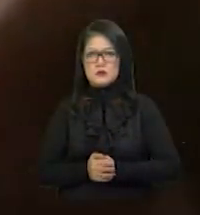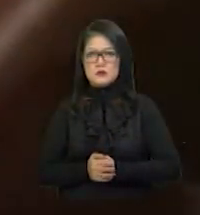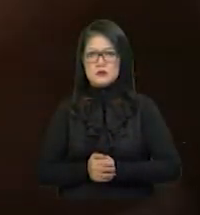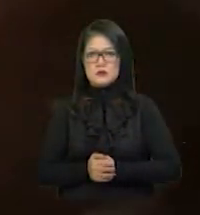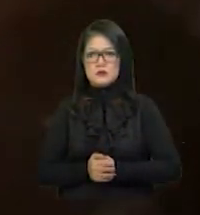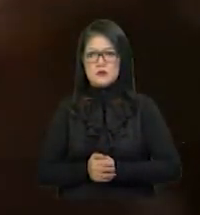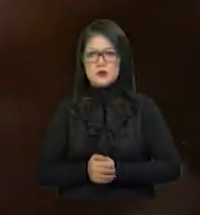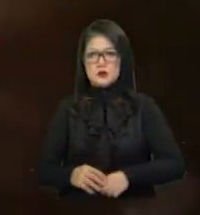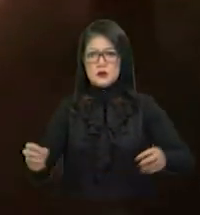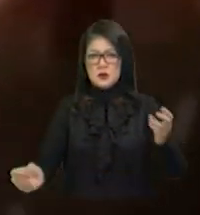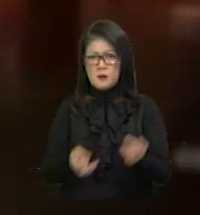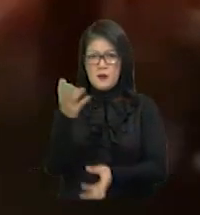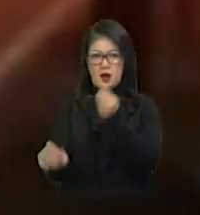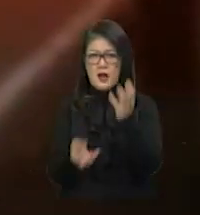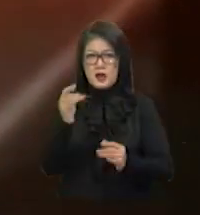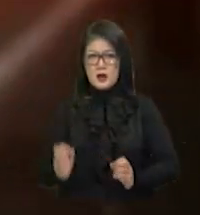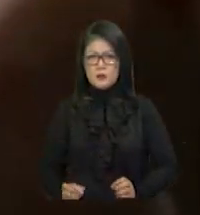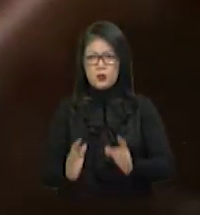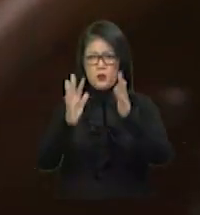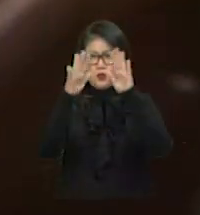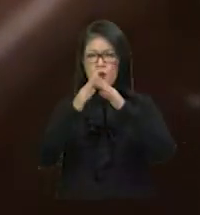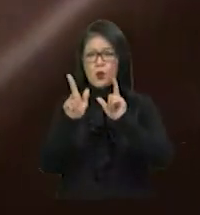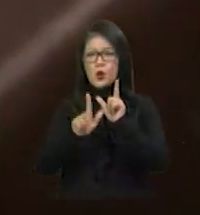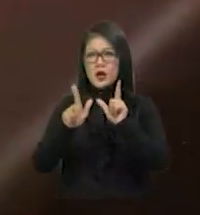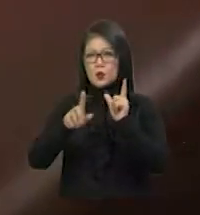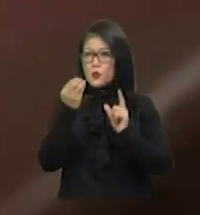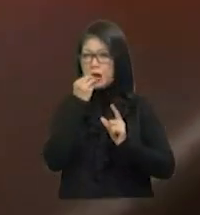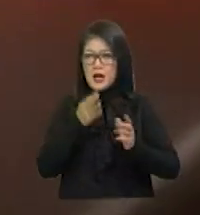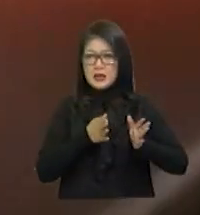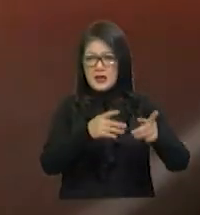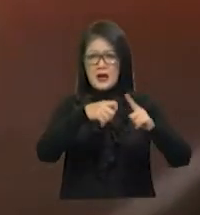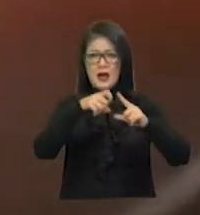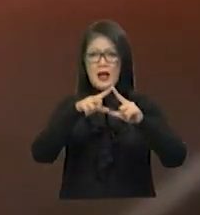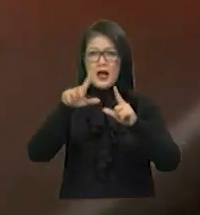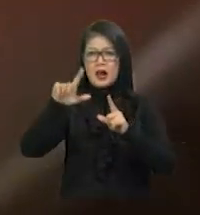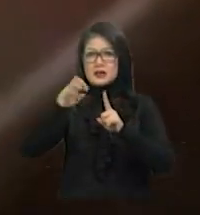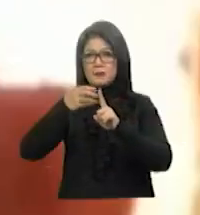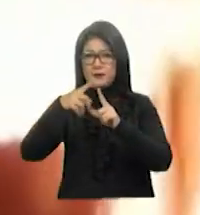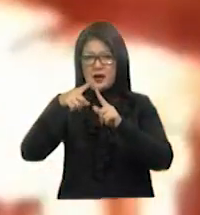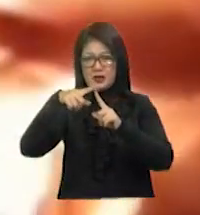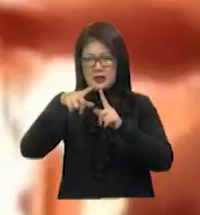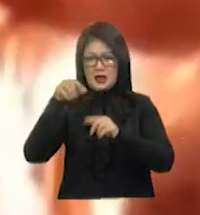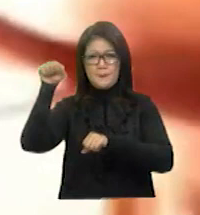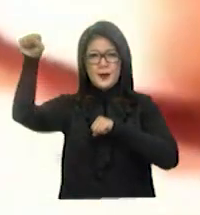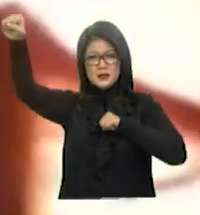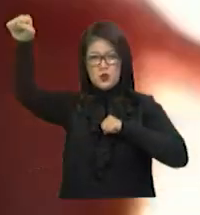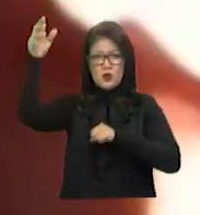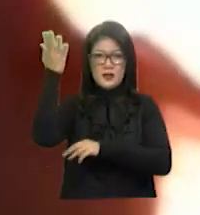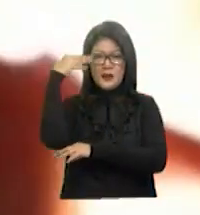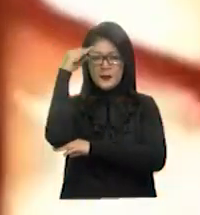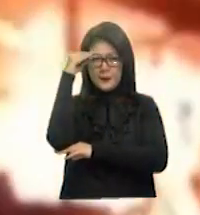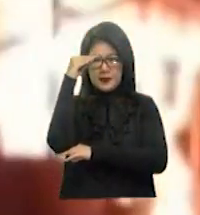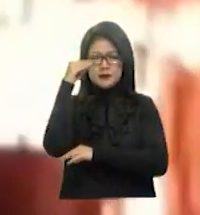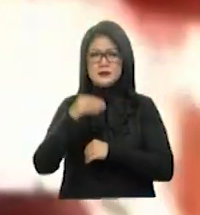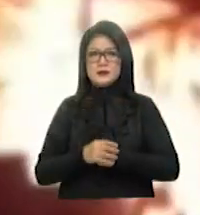Api dengan cepat berkobar membakar sebuah rumah makan di kawasan Jalan Kalibata Utara 2, Pancoran, Jakarta Selatan dini hari tadi.